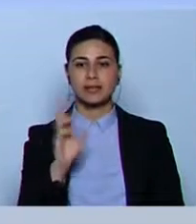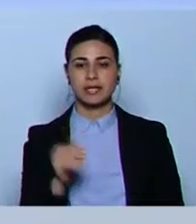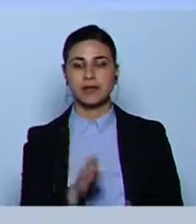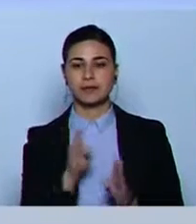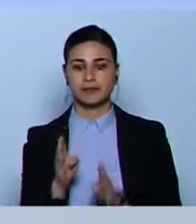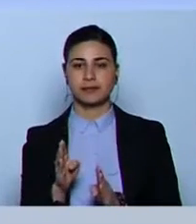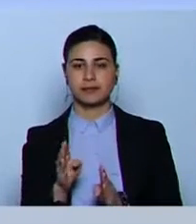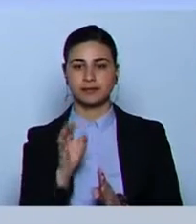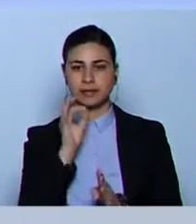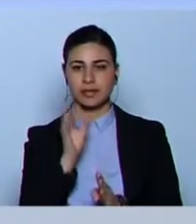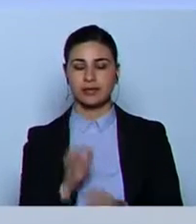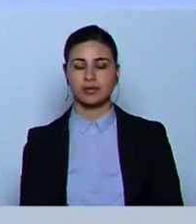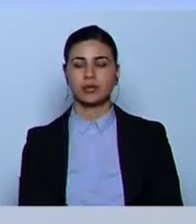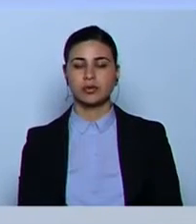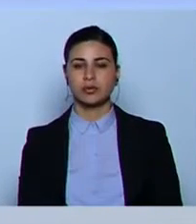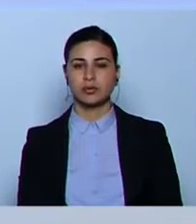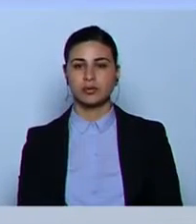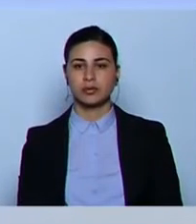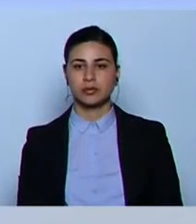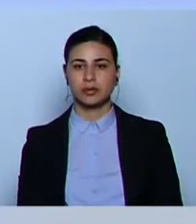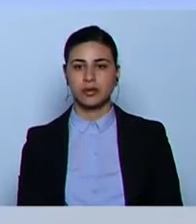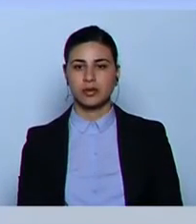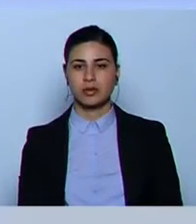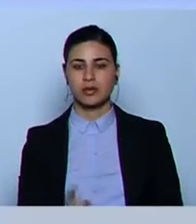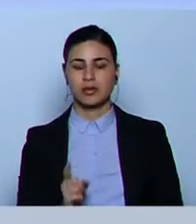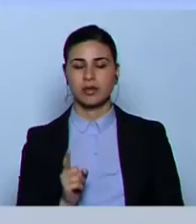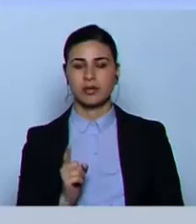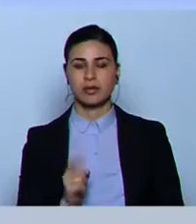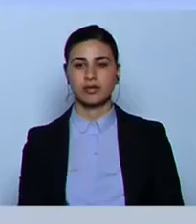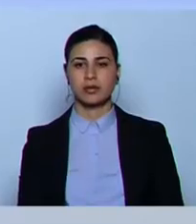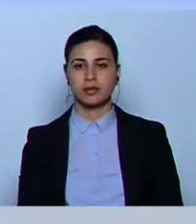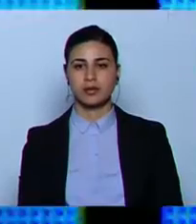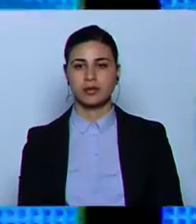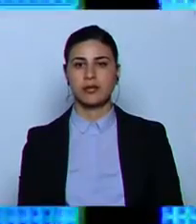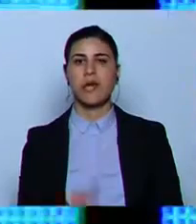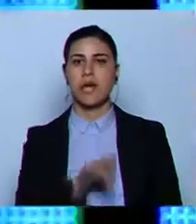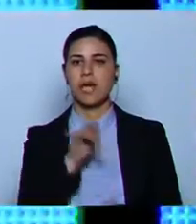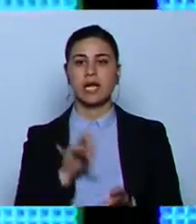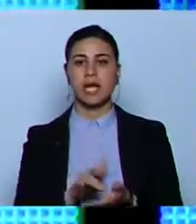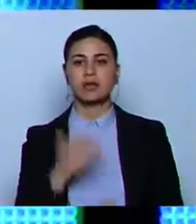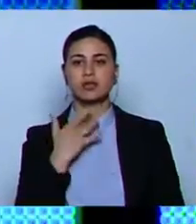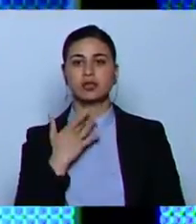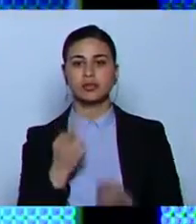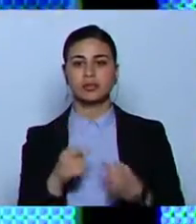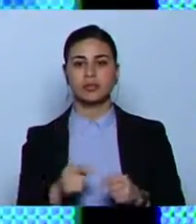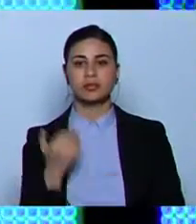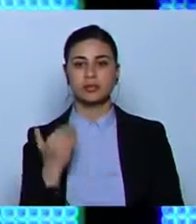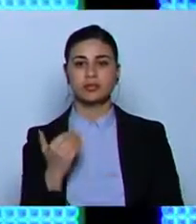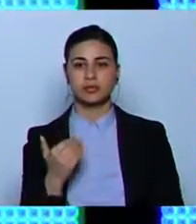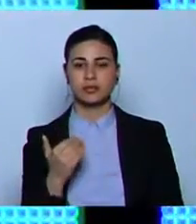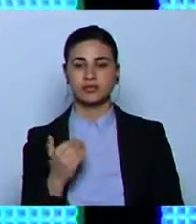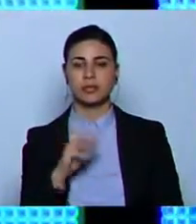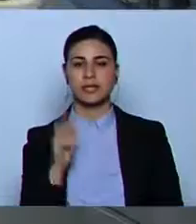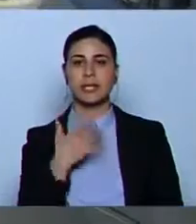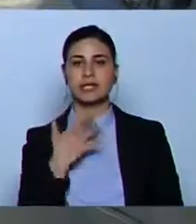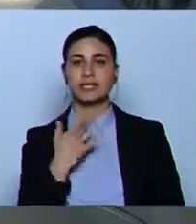უნდა გიპასუხოთ. ეს იყო ჩართულობის ცენტრი, რა მოიტანა რეფორმა. ქალაქ ზუგდიდის მუნიციპალიტეტის მიერ მიღებული და